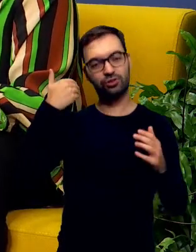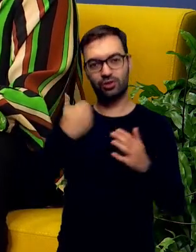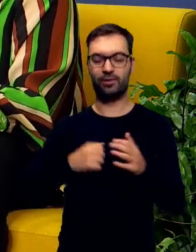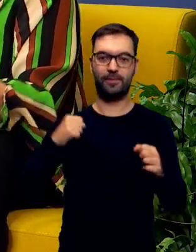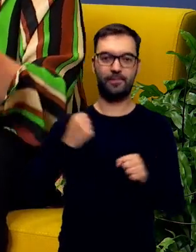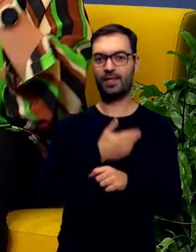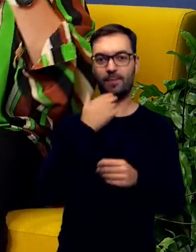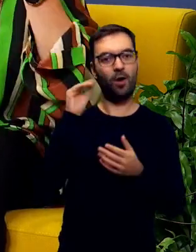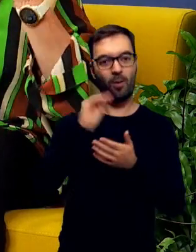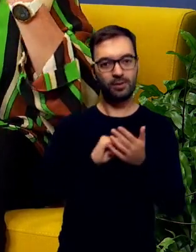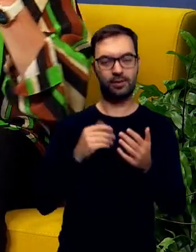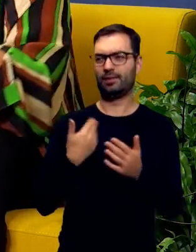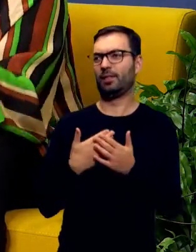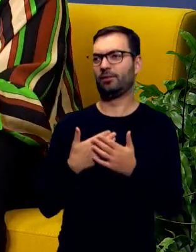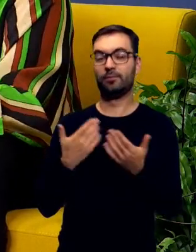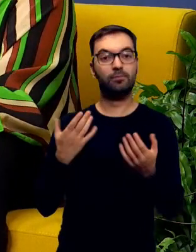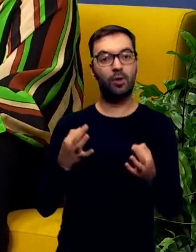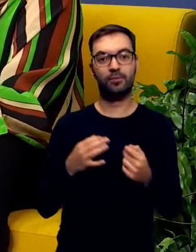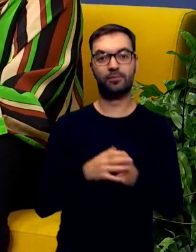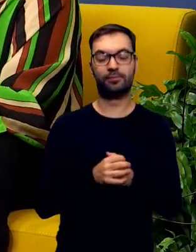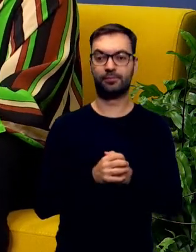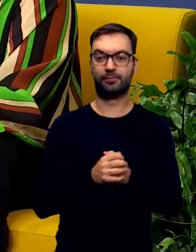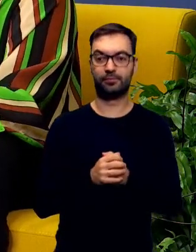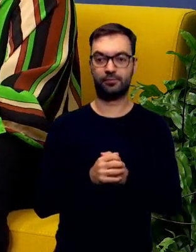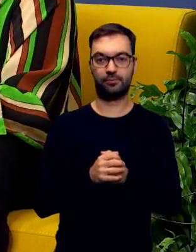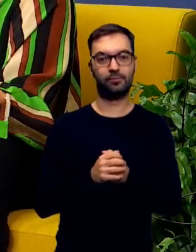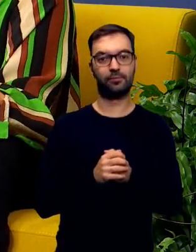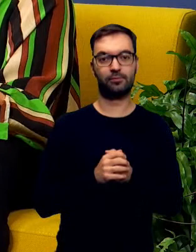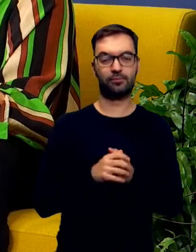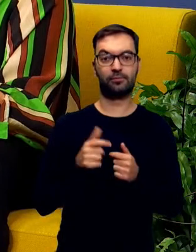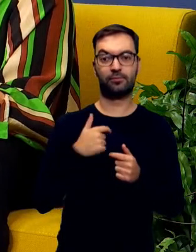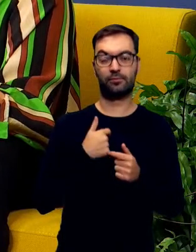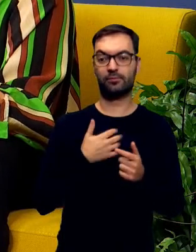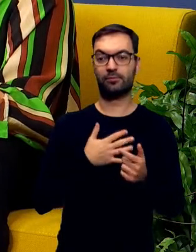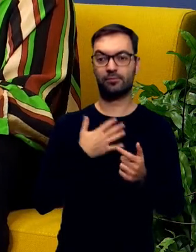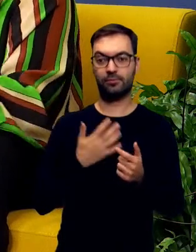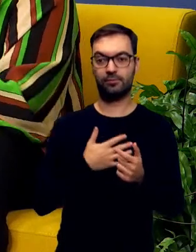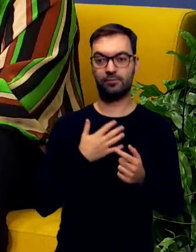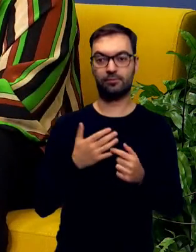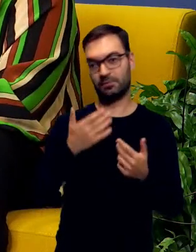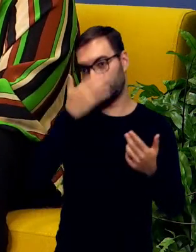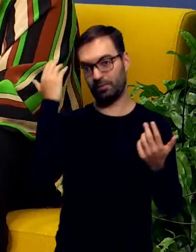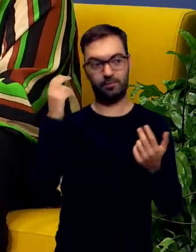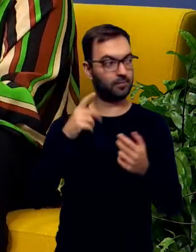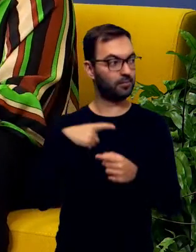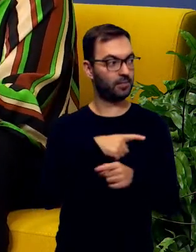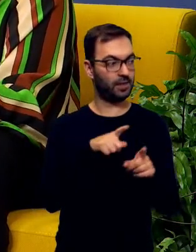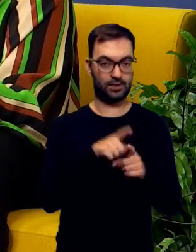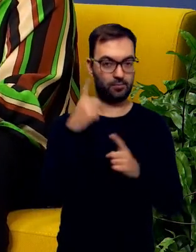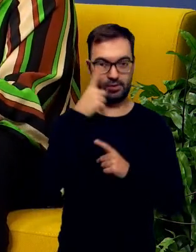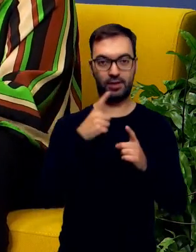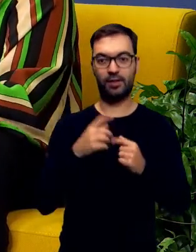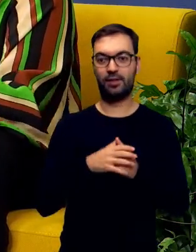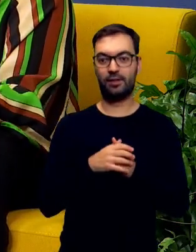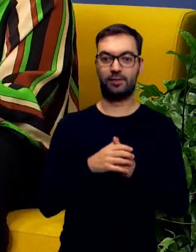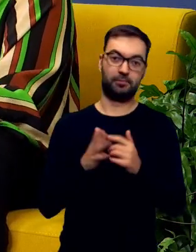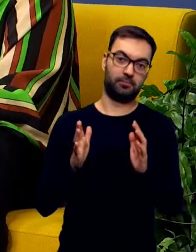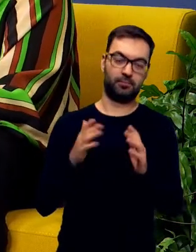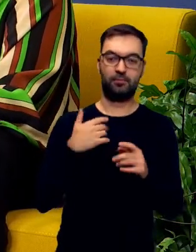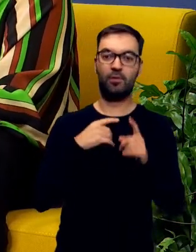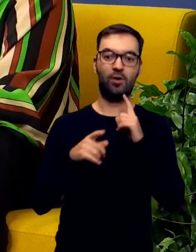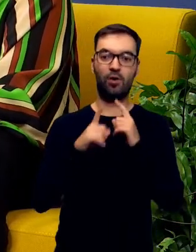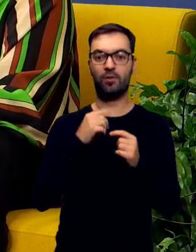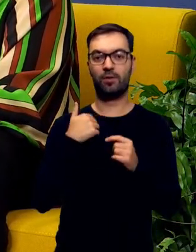szkoda, że nie jest opisany. Ale dlaczego? Dlatego, że ja miałam takie wrażenie, i nie wiem, czy wy mieliście takie wrażenie, ale